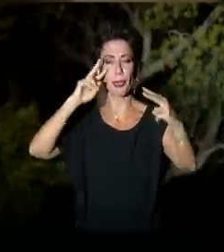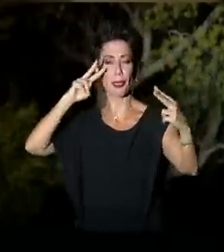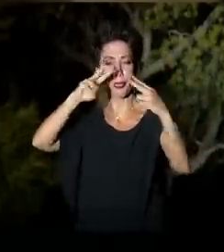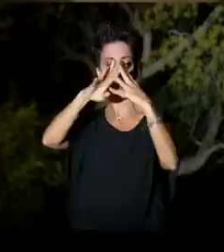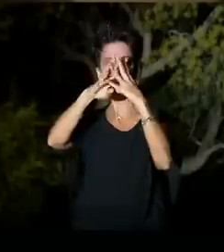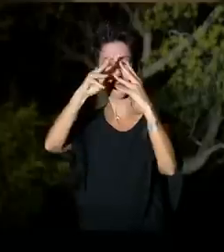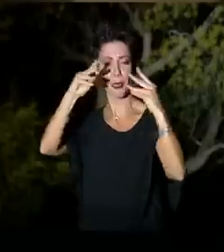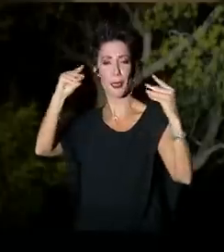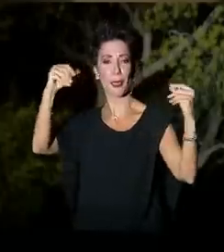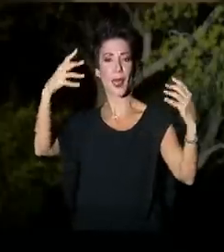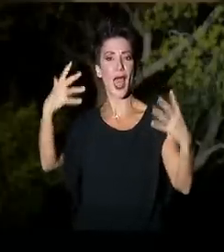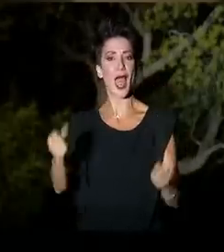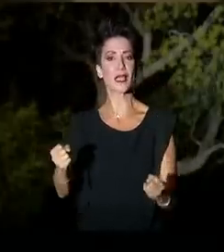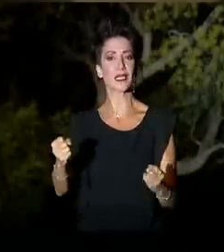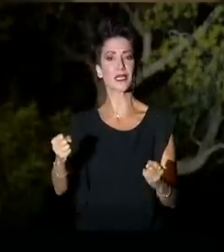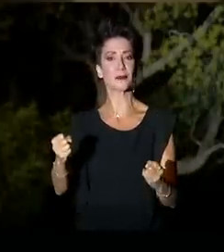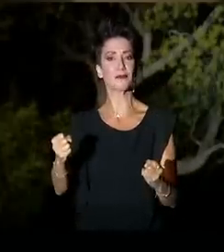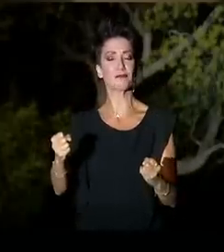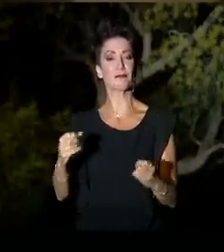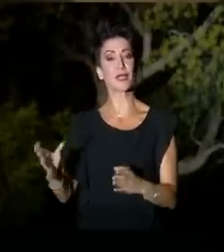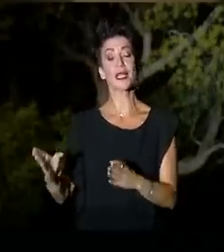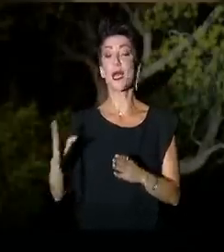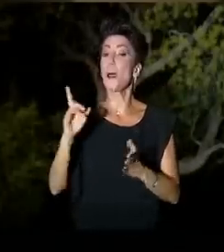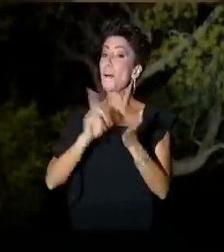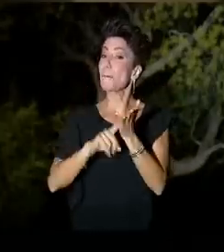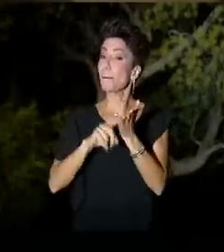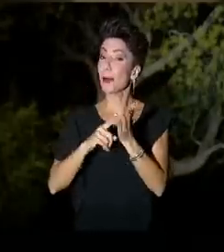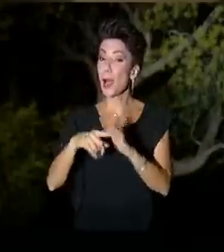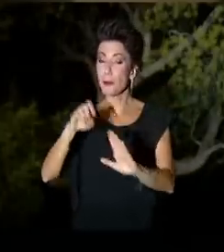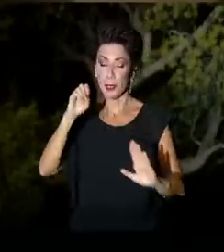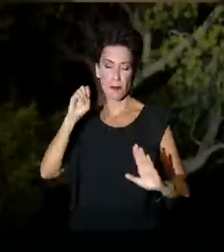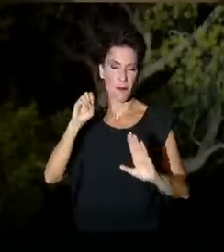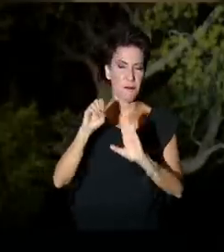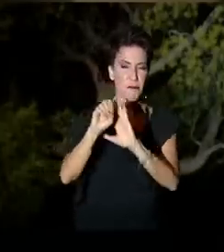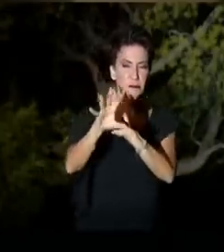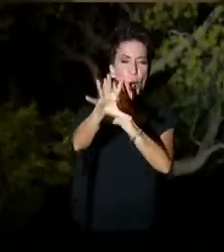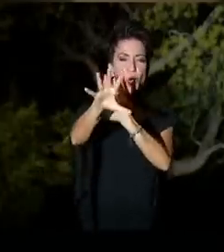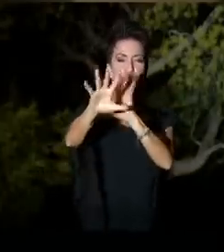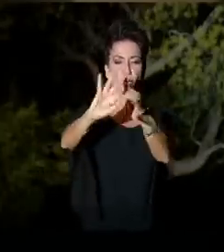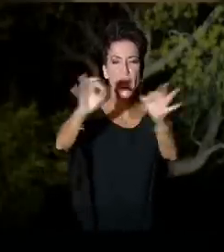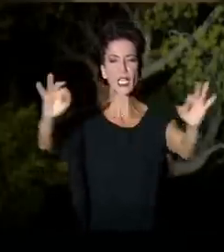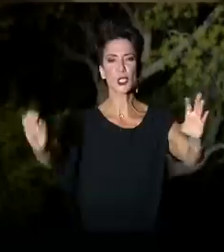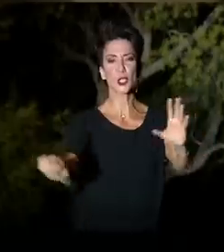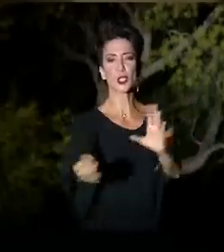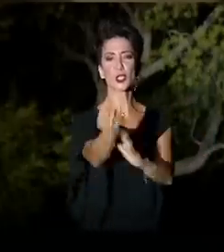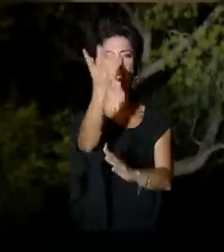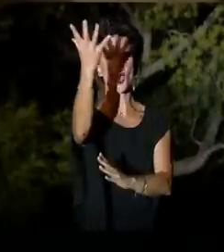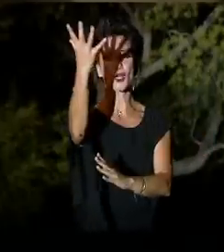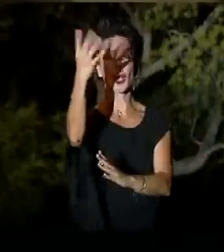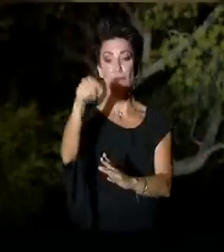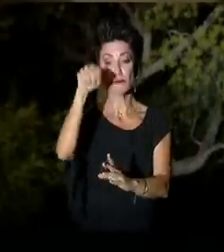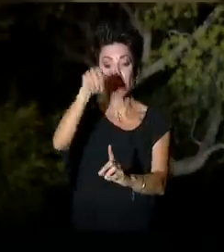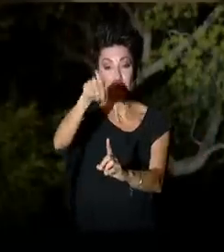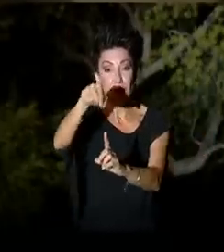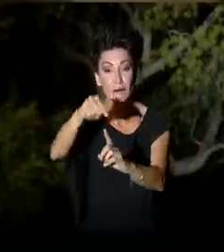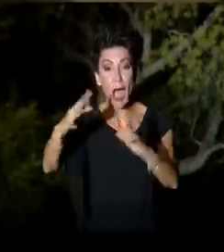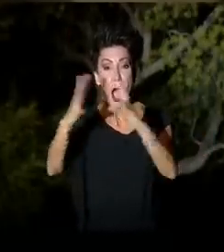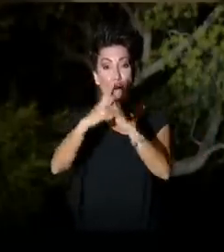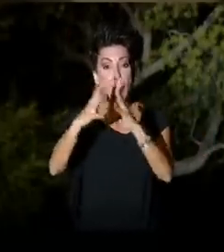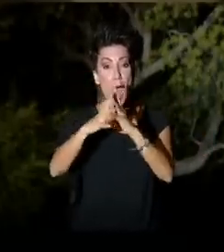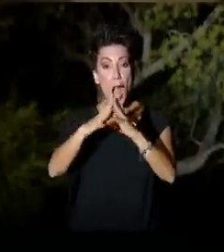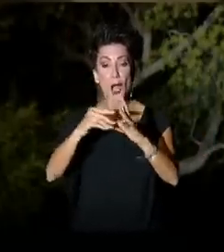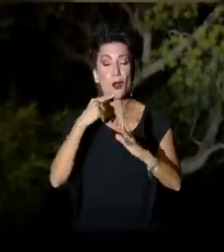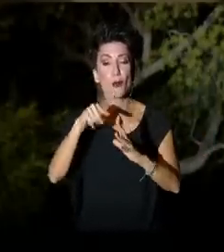Την άειλη πεμπτουσία της ιστορίας έπρεπε να φωτίσουμε. Συμβολικά να αναδείξουμε το μνημείο της Δημοκρατίας.